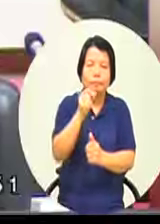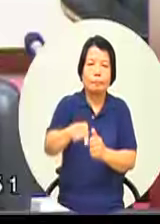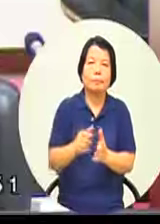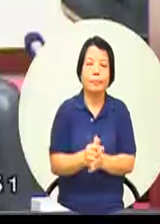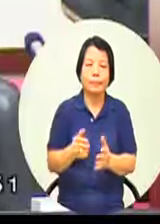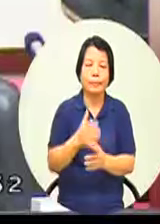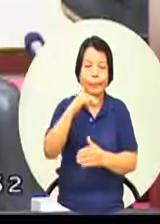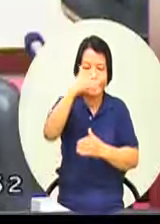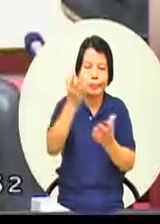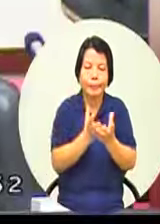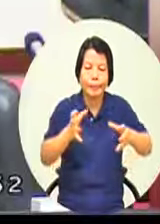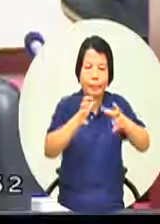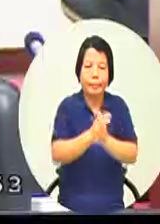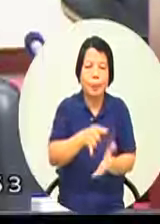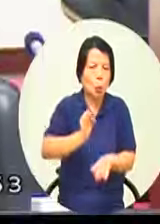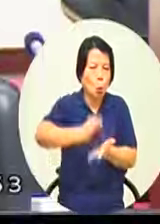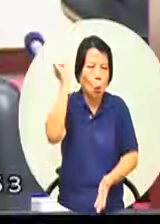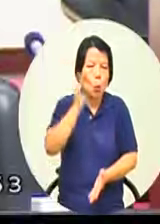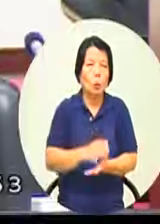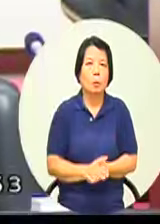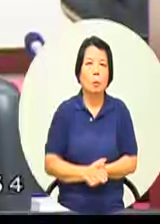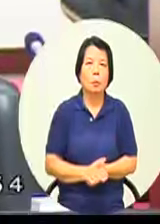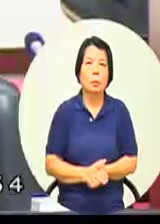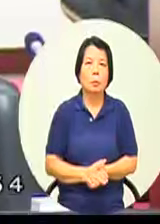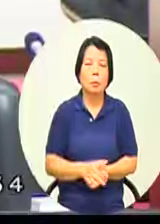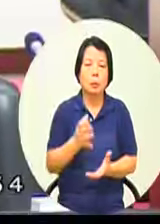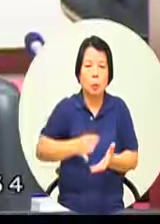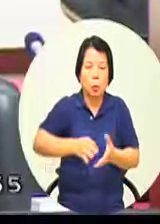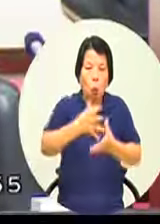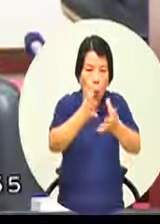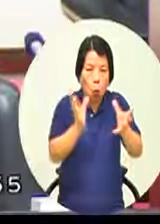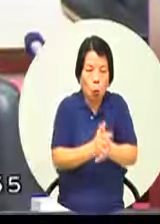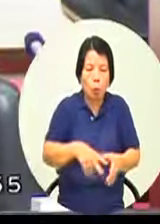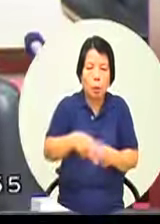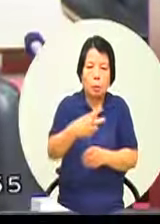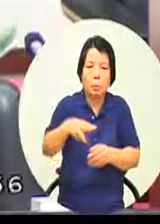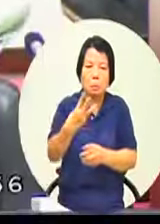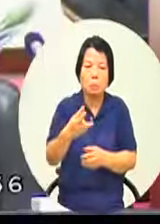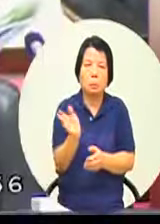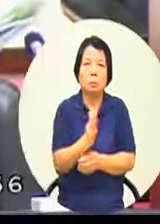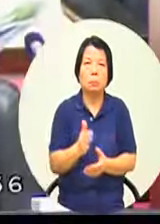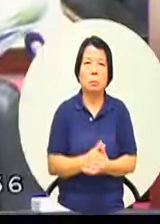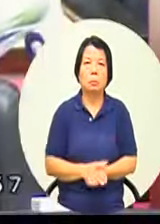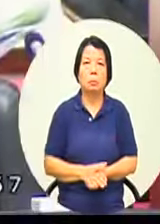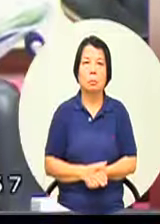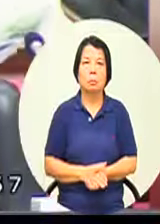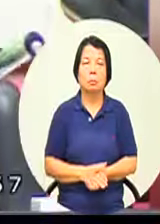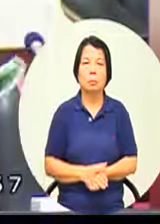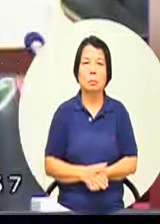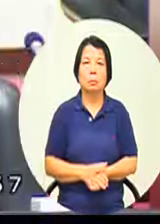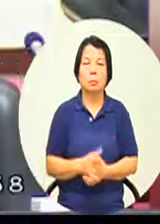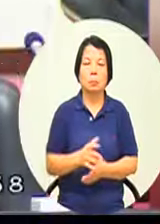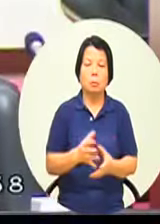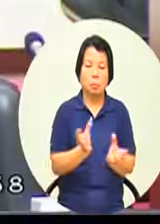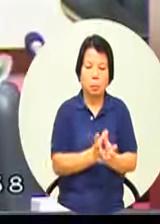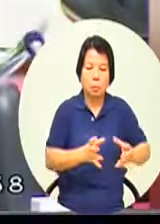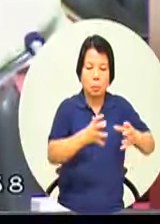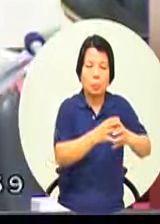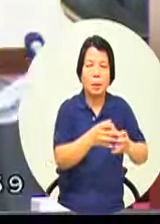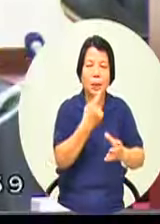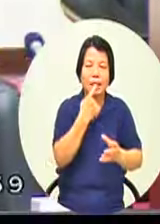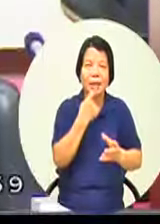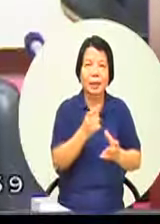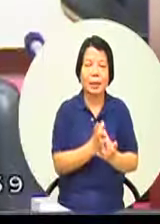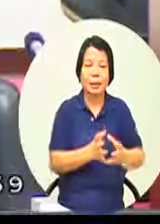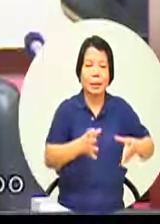菜啊，贵得要死啊，一条拢200-300块啊，好，结合那个结球式的那个，我们都